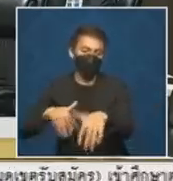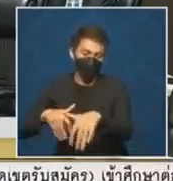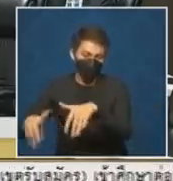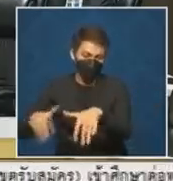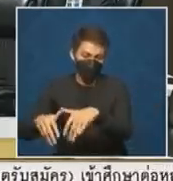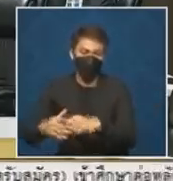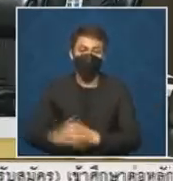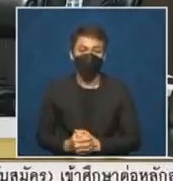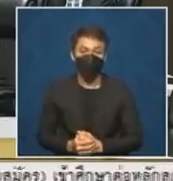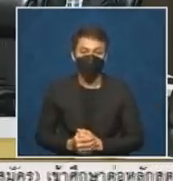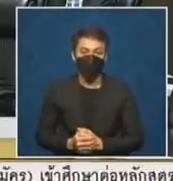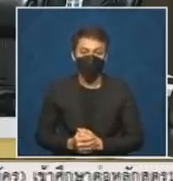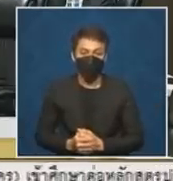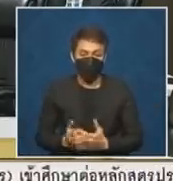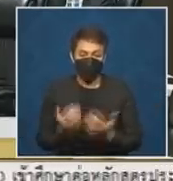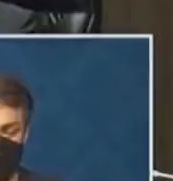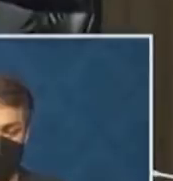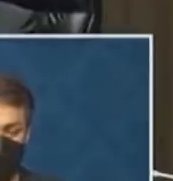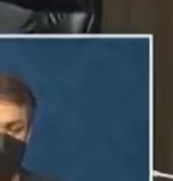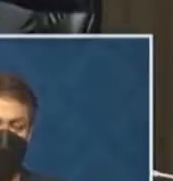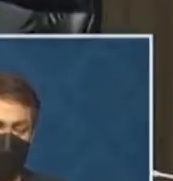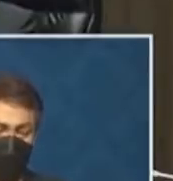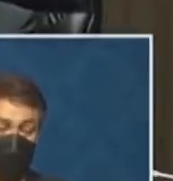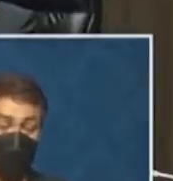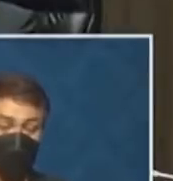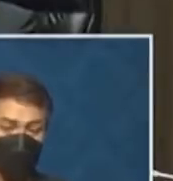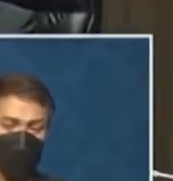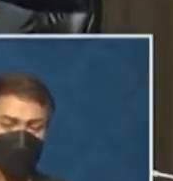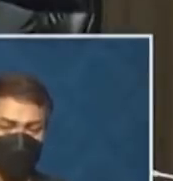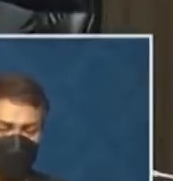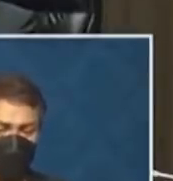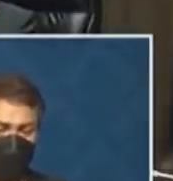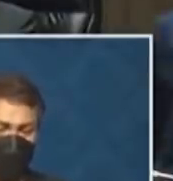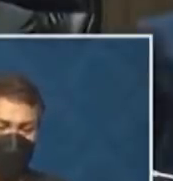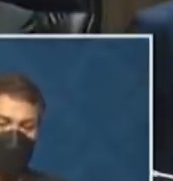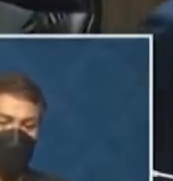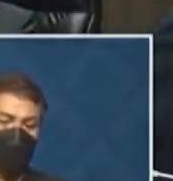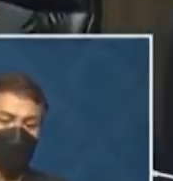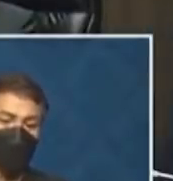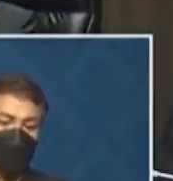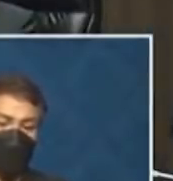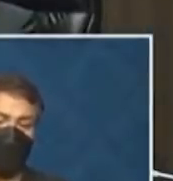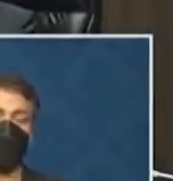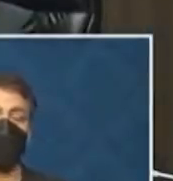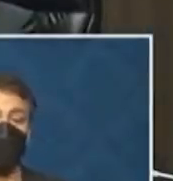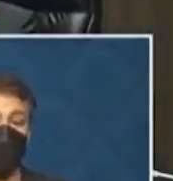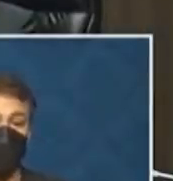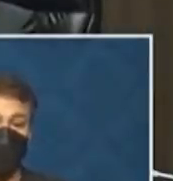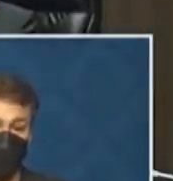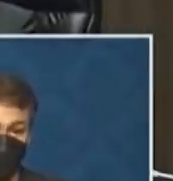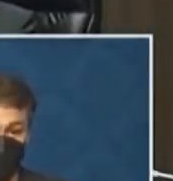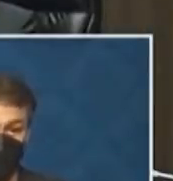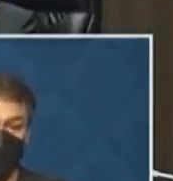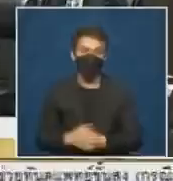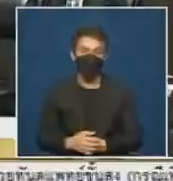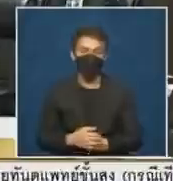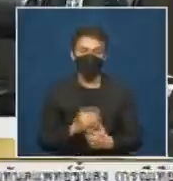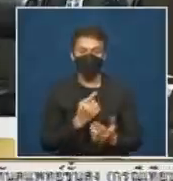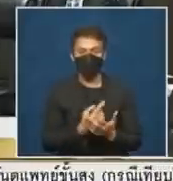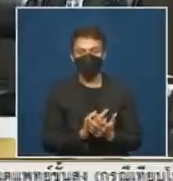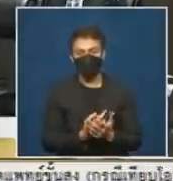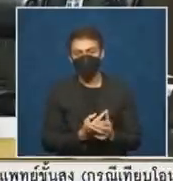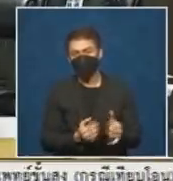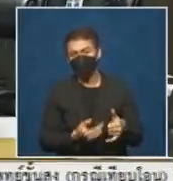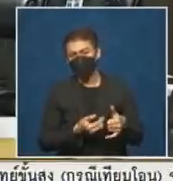ใช ่แล้วก็ออกมายืนเรียงแถวแบบเป็นแถวเลยนะฮะค่าตัวที่สุดแล้วก็ได้แต่โช